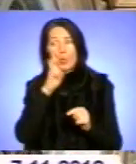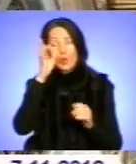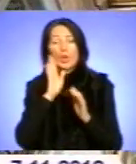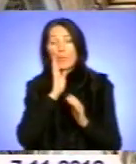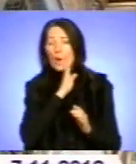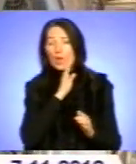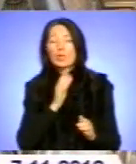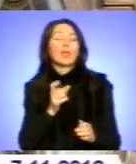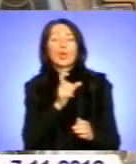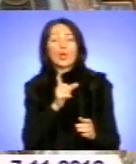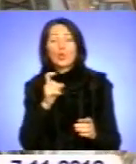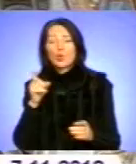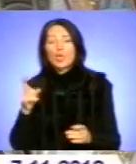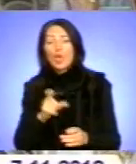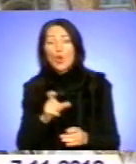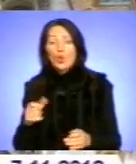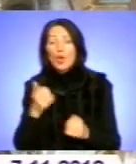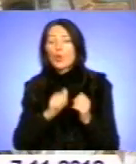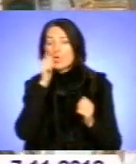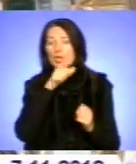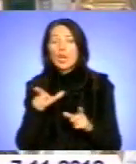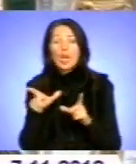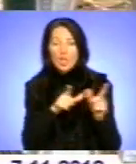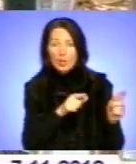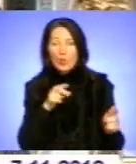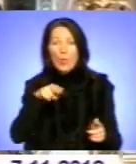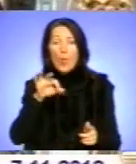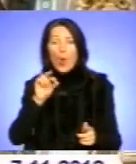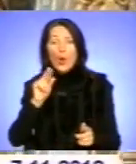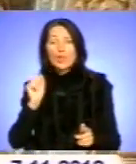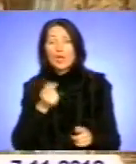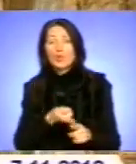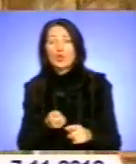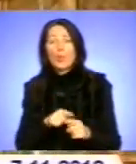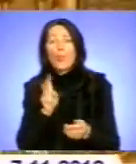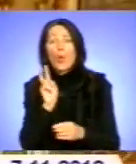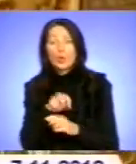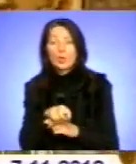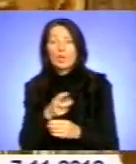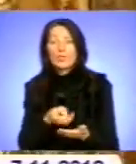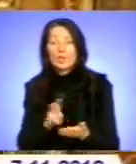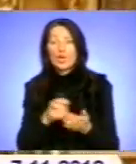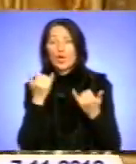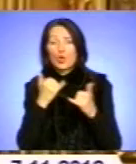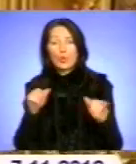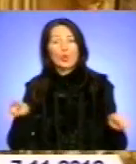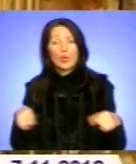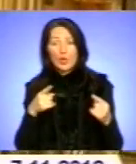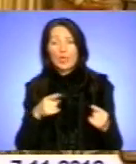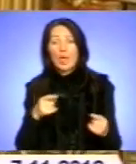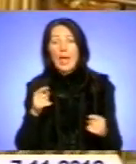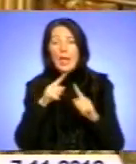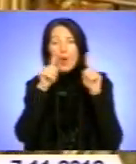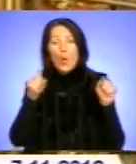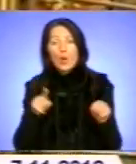щоб поклонитися саме цій чудотворній іконі, від якої ось уже більше 400 років відбуваються чудеса. Вона написана у візантійському стилі